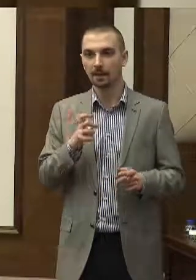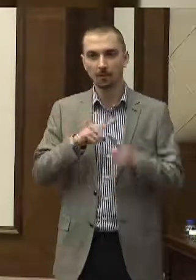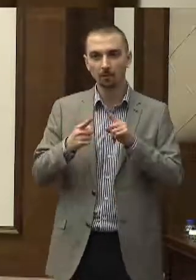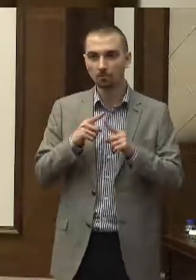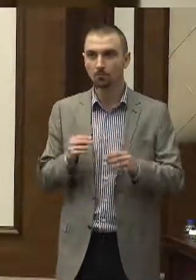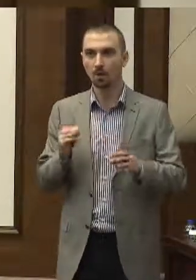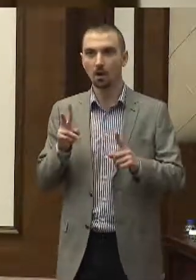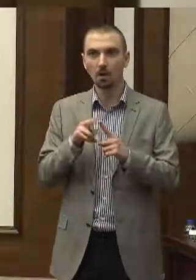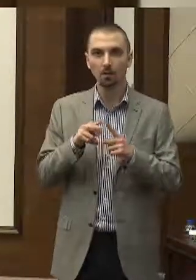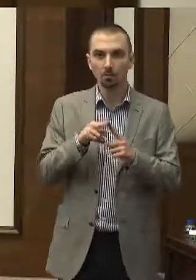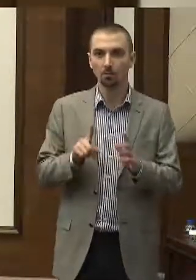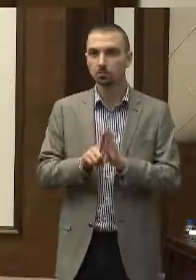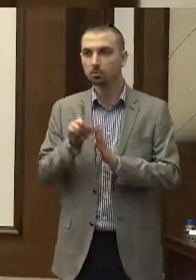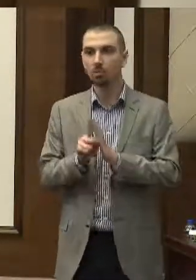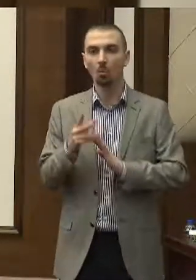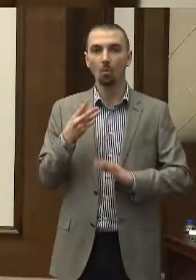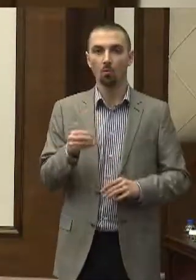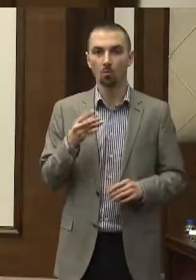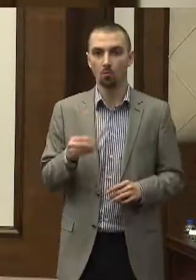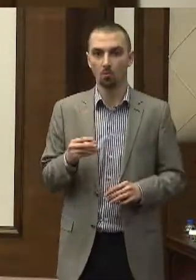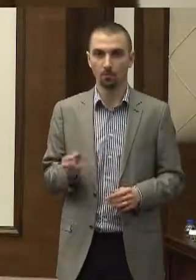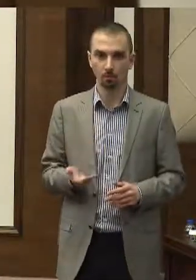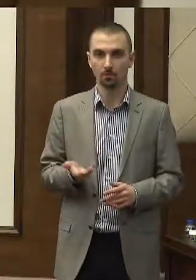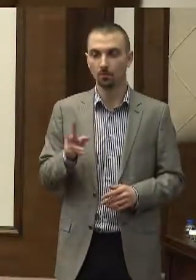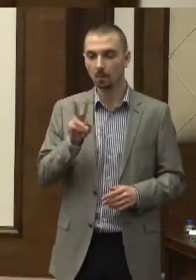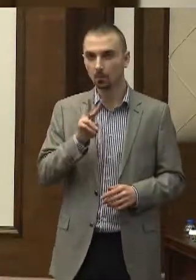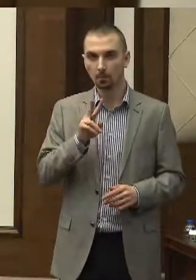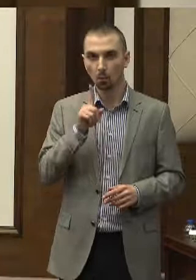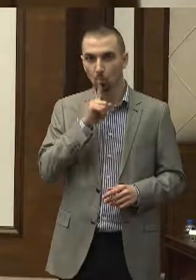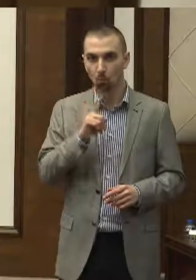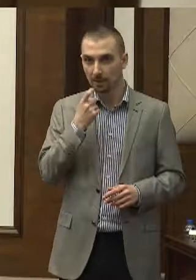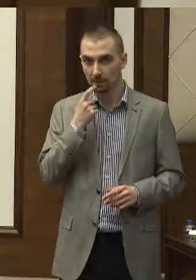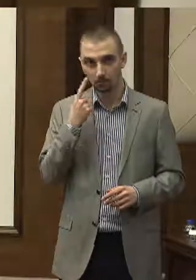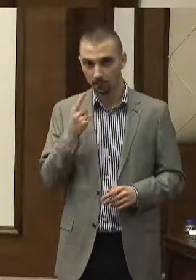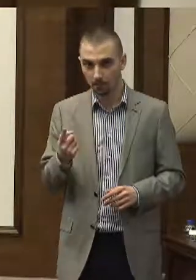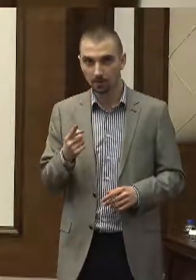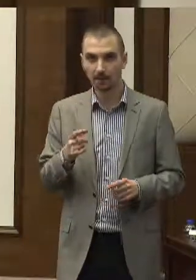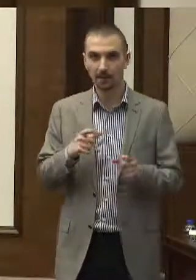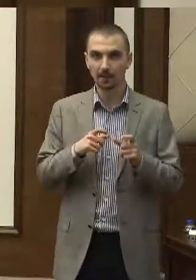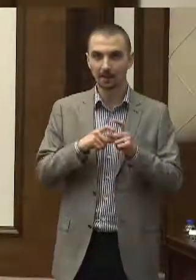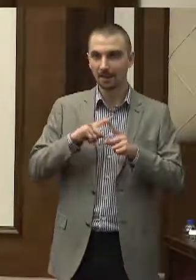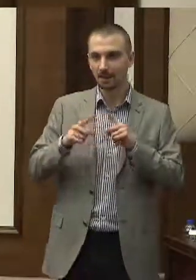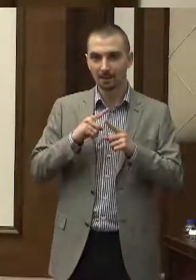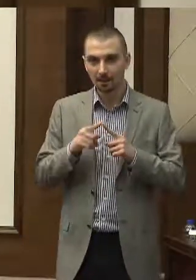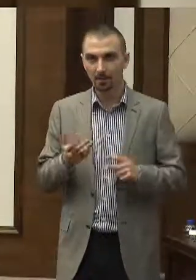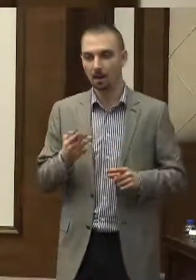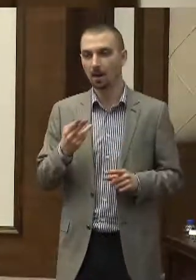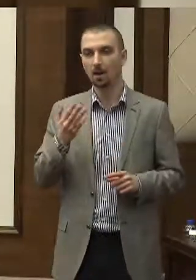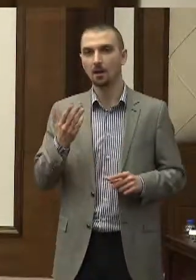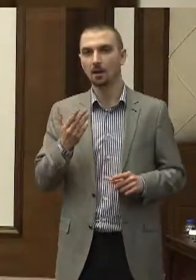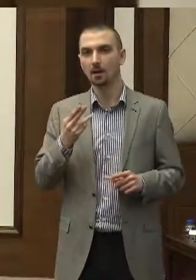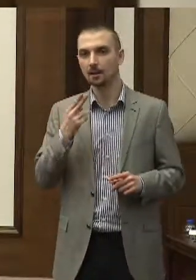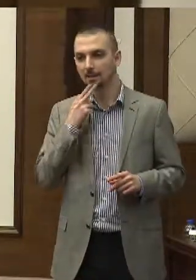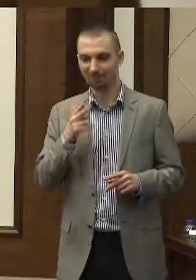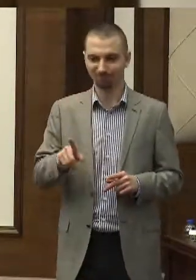yeri bulamamışlardır. 21. yüzyıl Türkiye'sinde de siyaset anlayışı cinsiyetten bağımsız